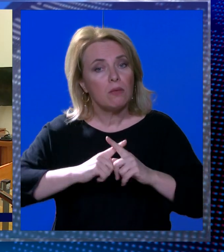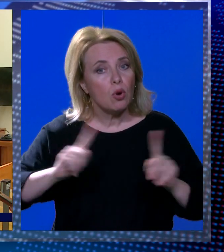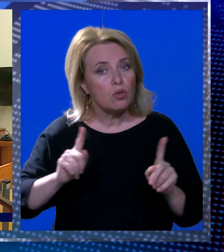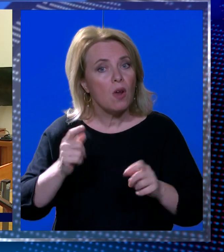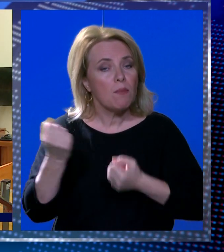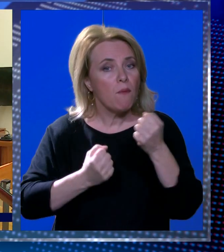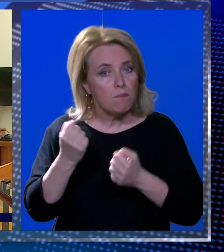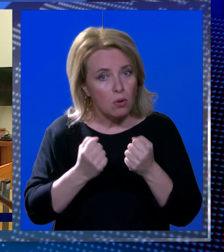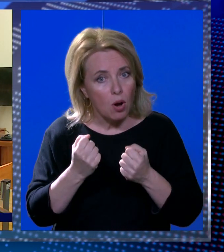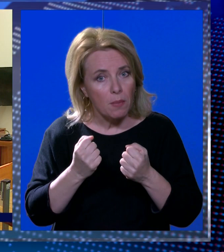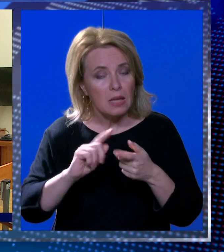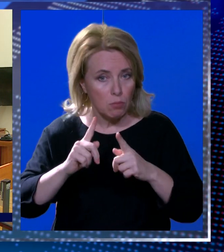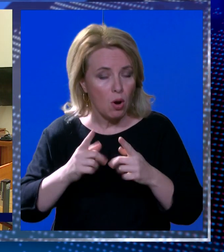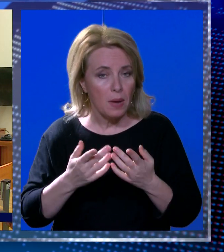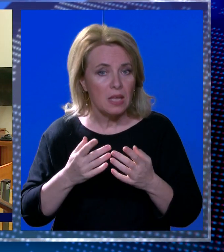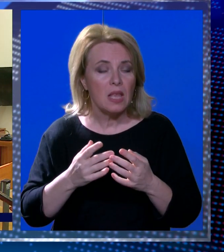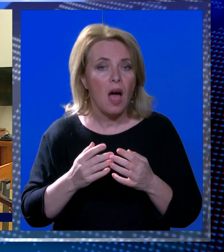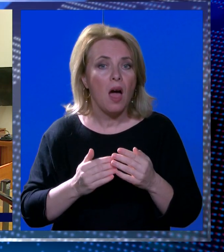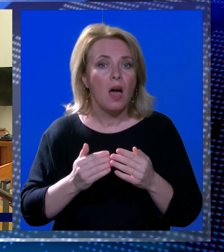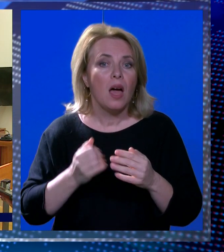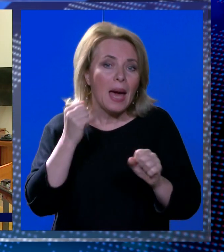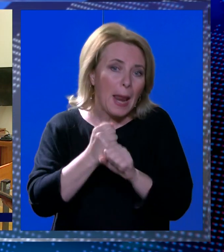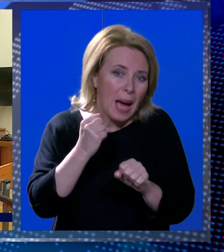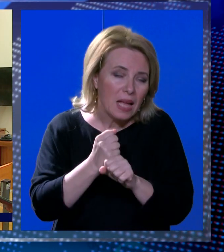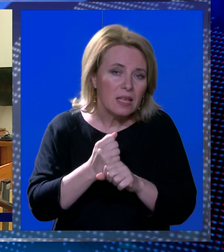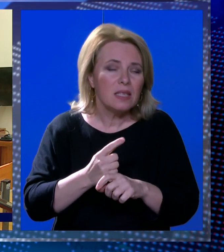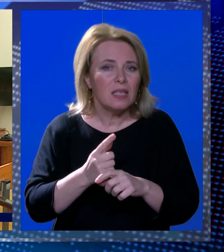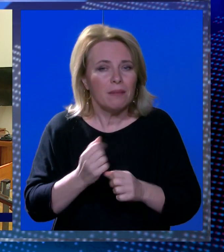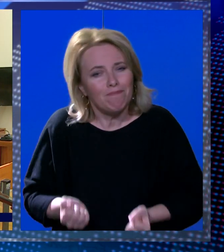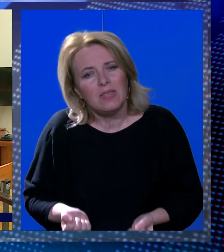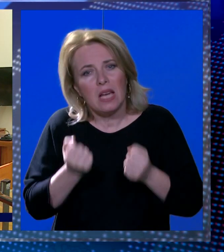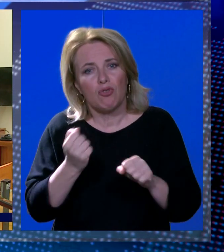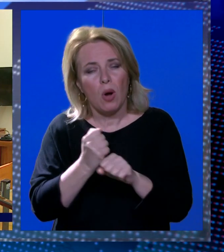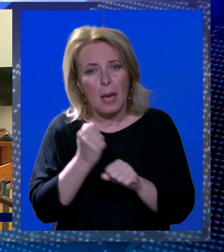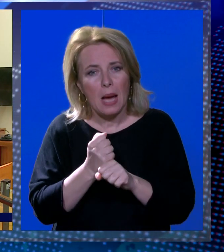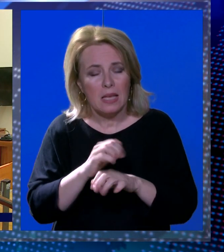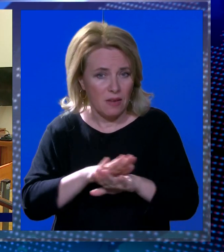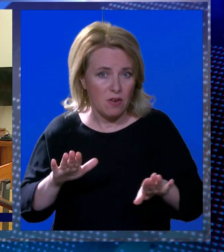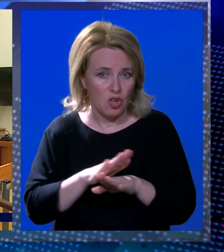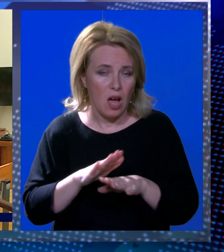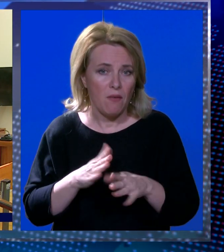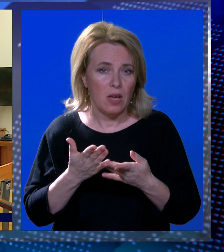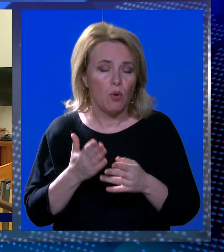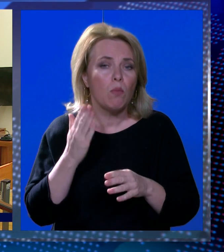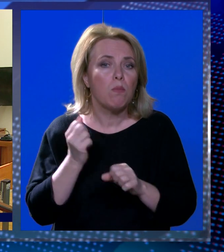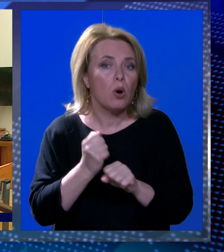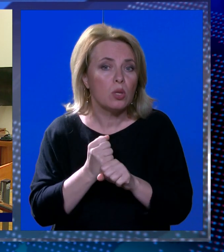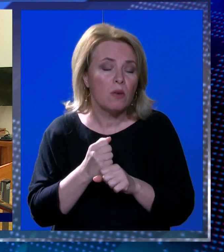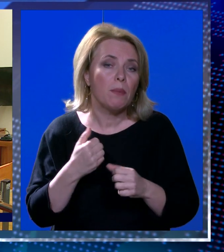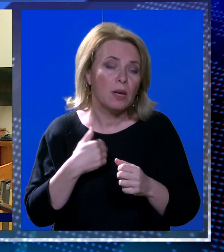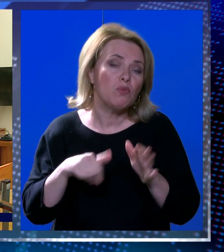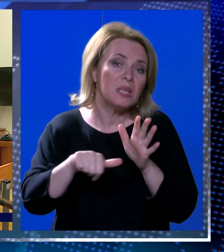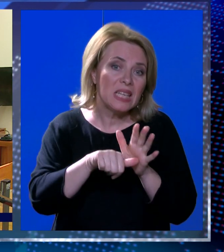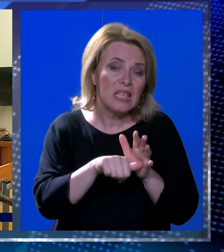pustimo promet da onda radnici moraju komunicirati na onako jedan otežani način, tako da